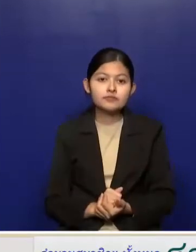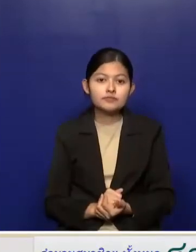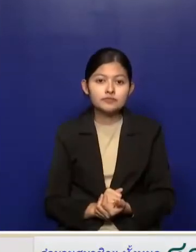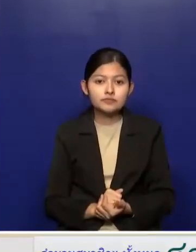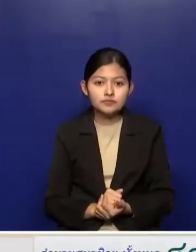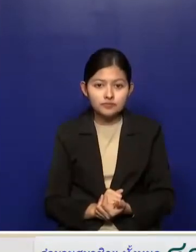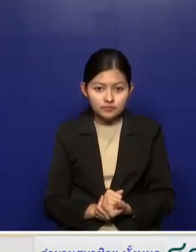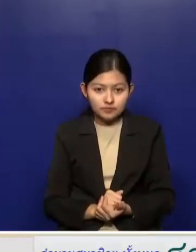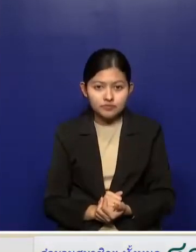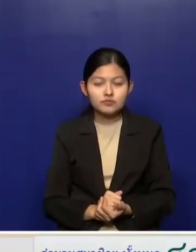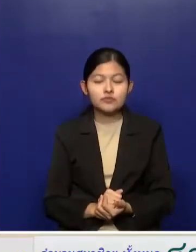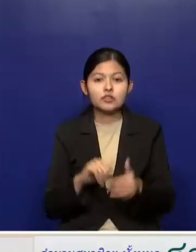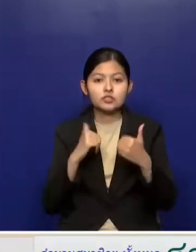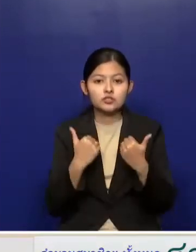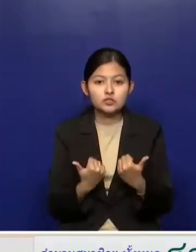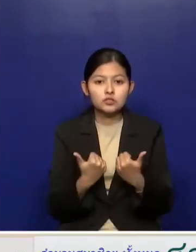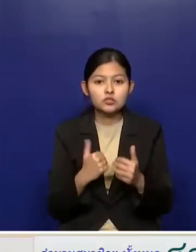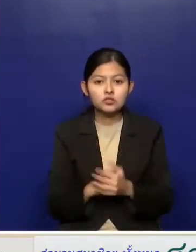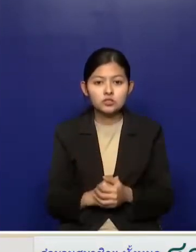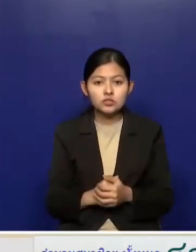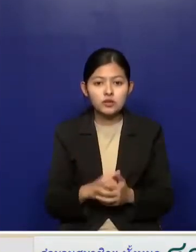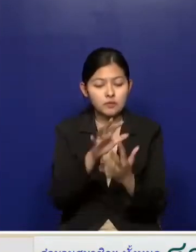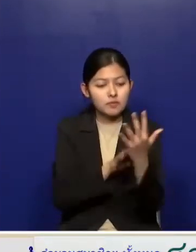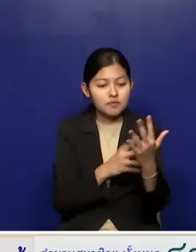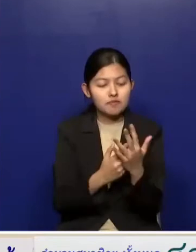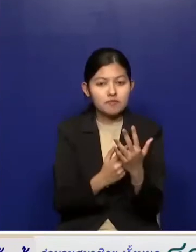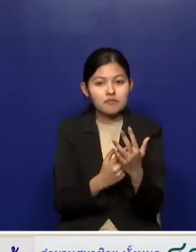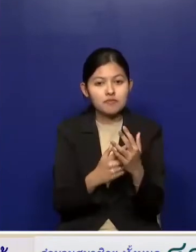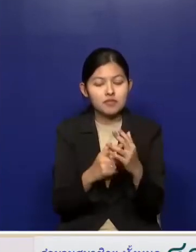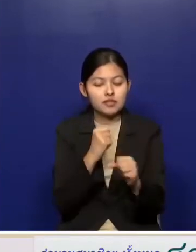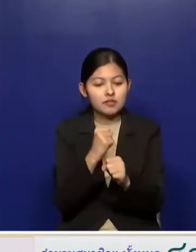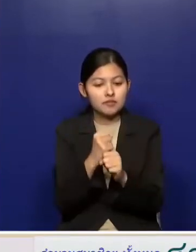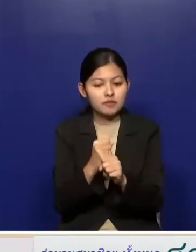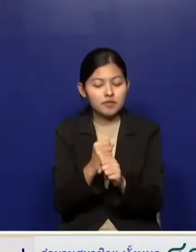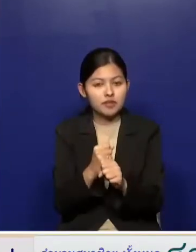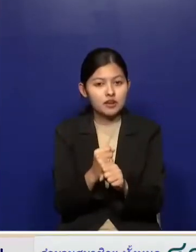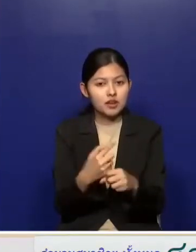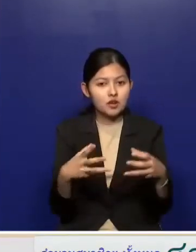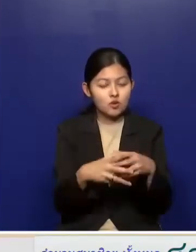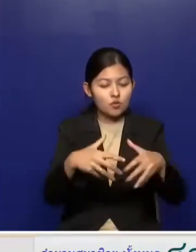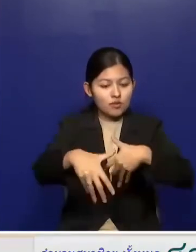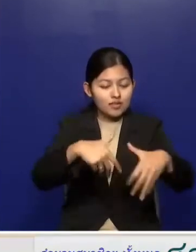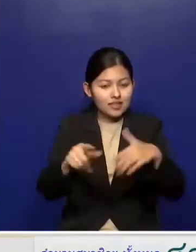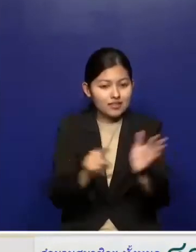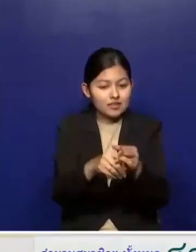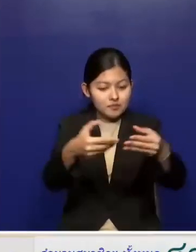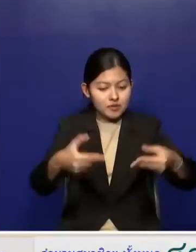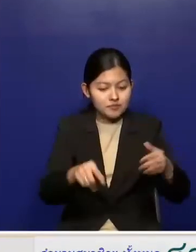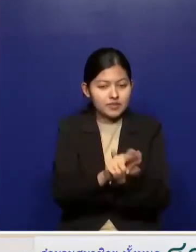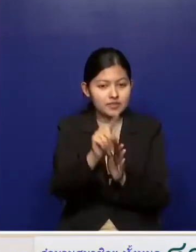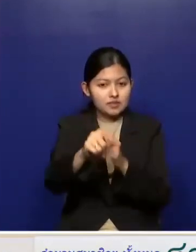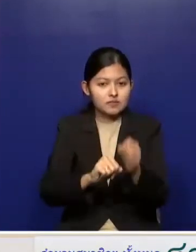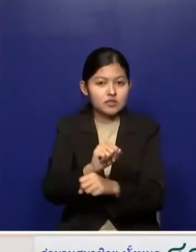ปี 2542 ก็มีแผนปฏิวัิการกำหนดขั้นตอนการกระใจอำนาจ 1 เมอป 25